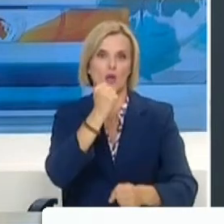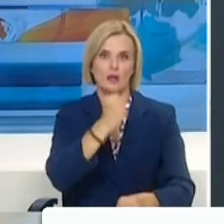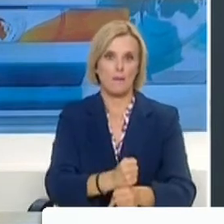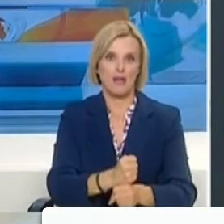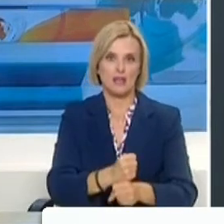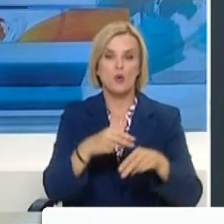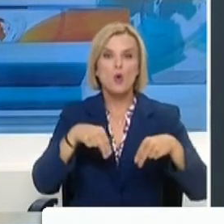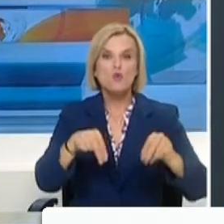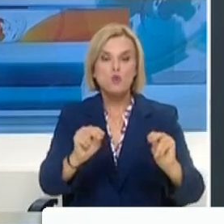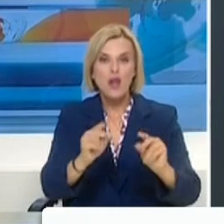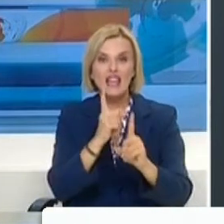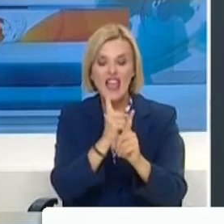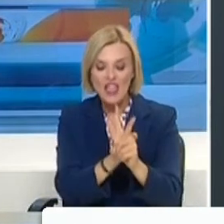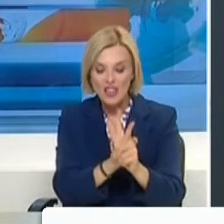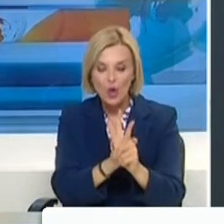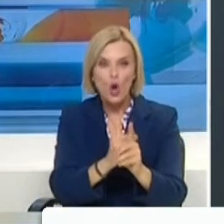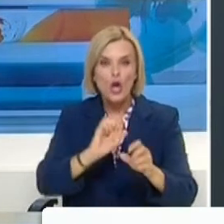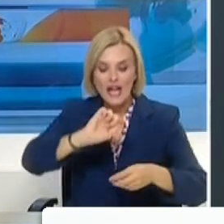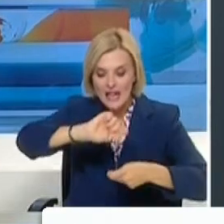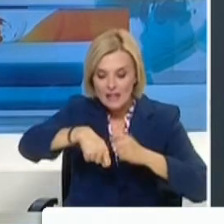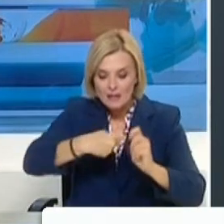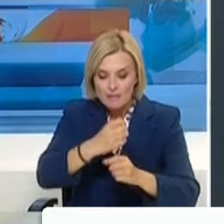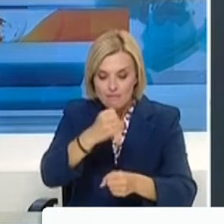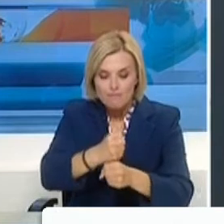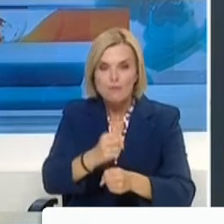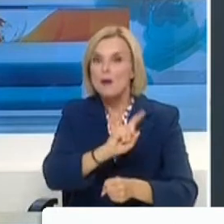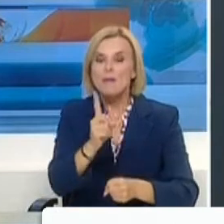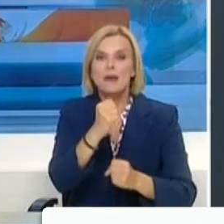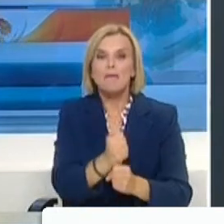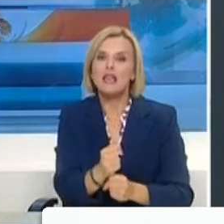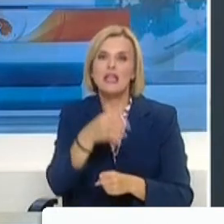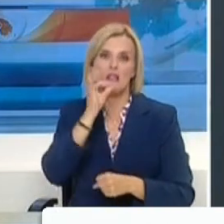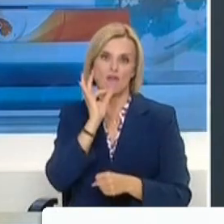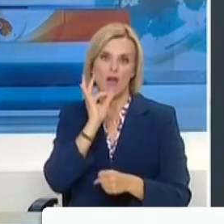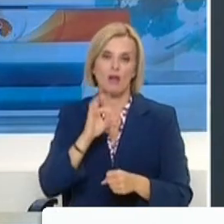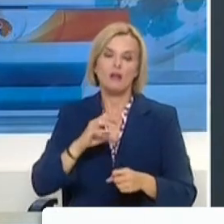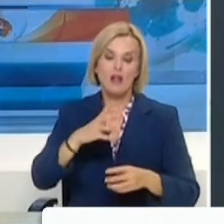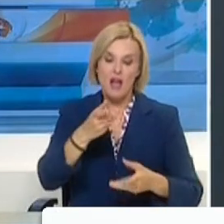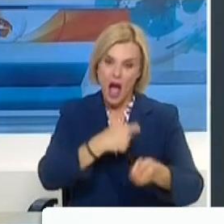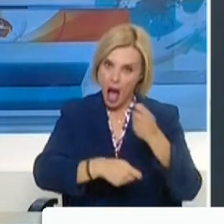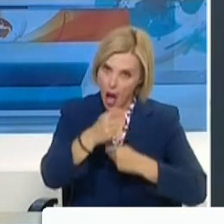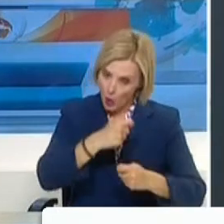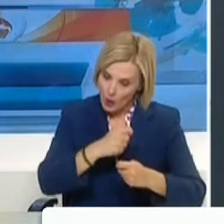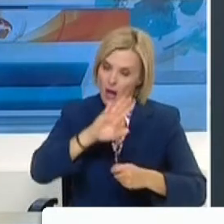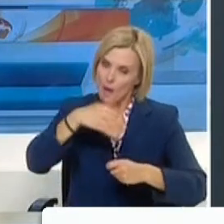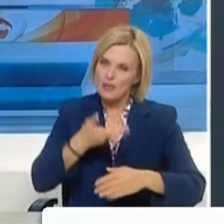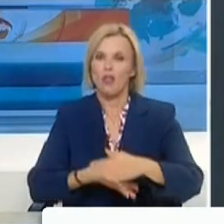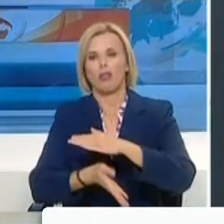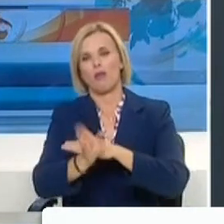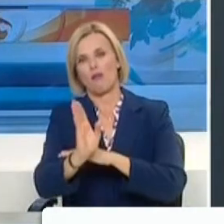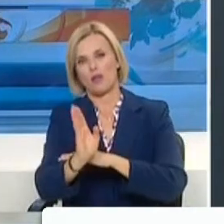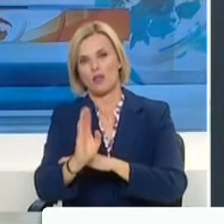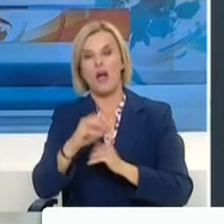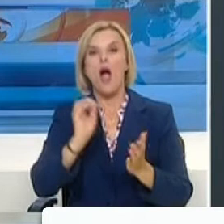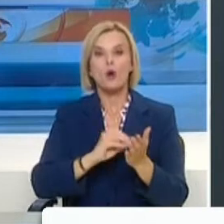τους πωλούνται μόνο συσκευασμένα και απαγορεύεται η παρασκευή τους στο χώρο. Επίσης, απαγορεύεται η διάθεση και πώληση αλκοολούχων